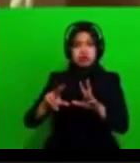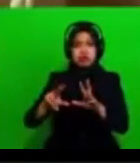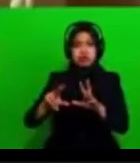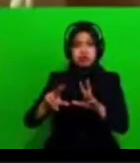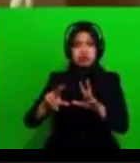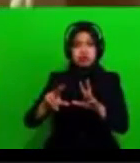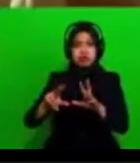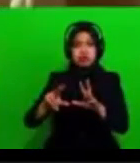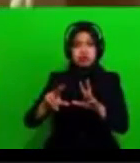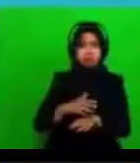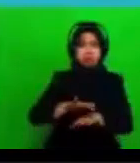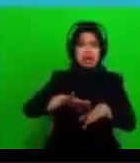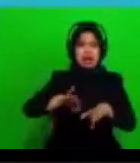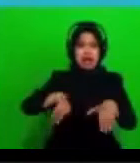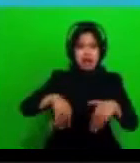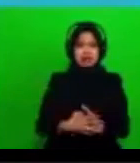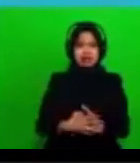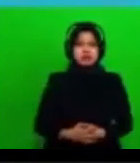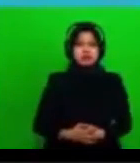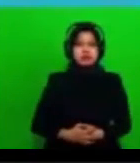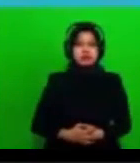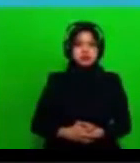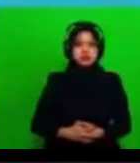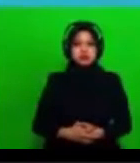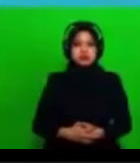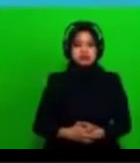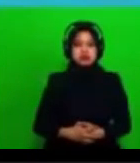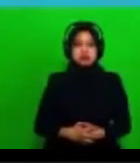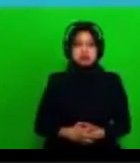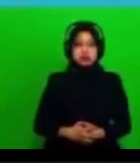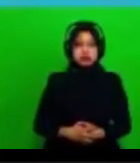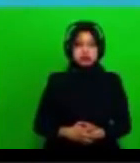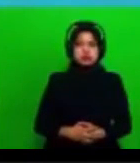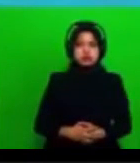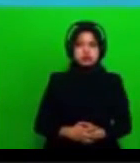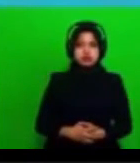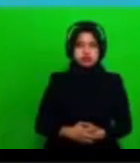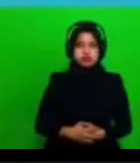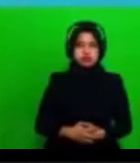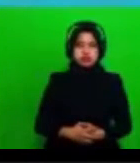suruh berenang, kan jadi bahaya. Oke, slide berikutnya.